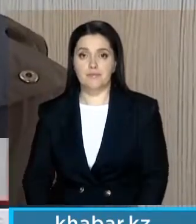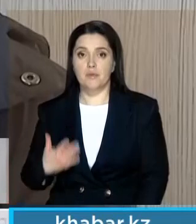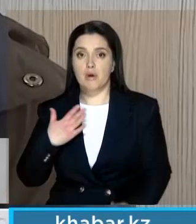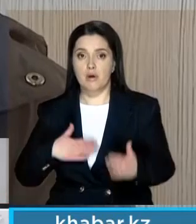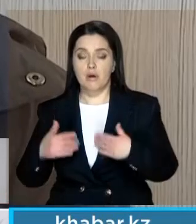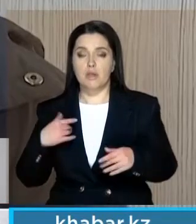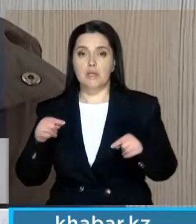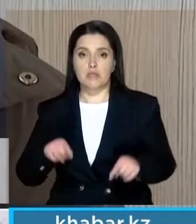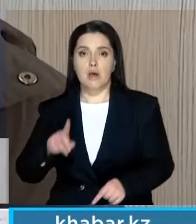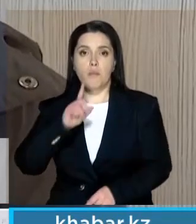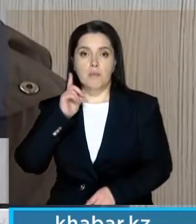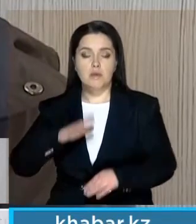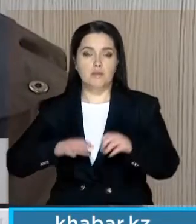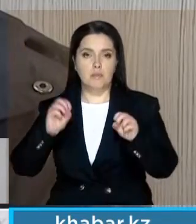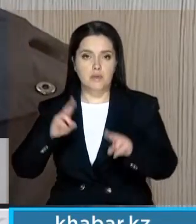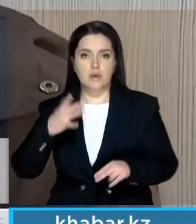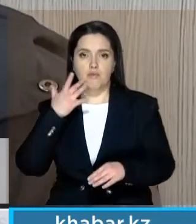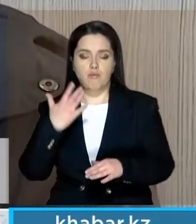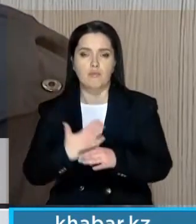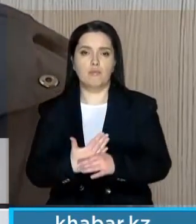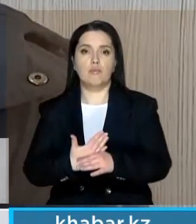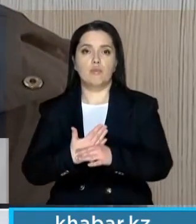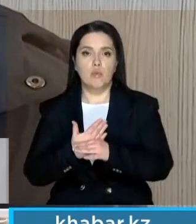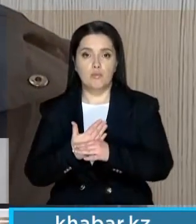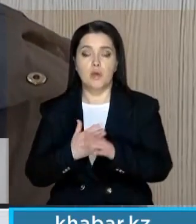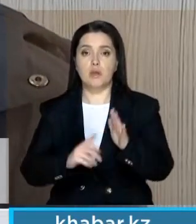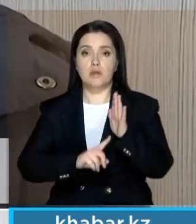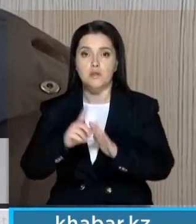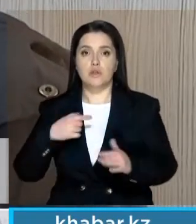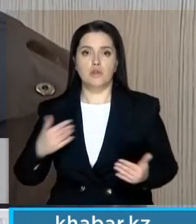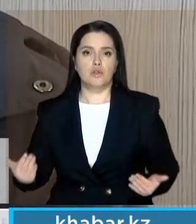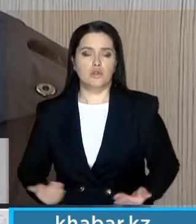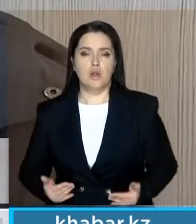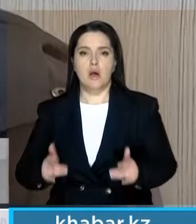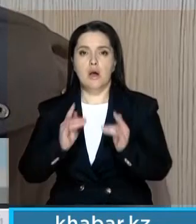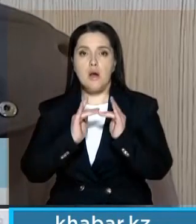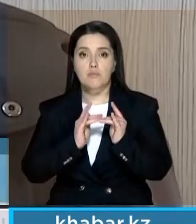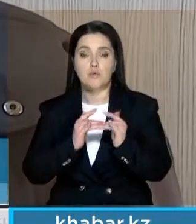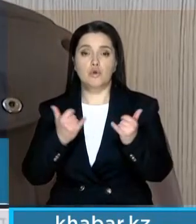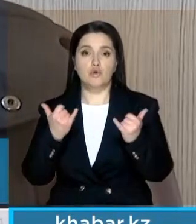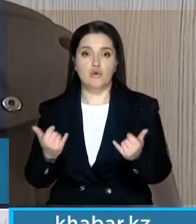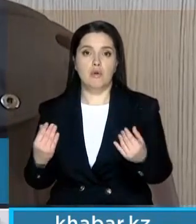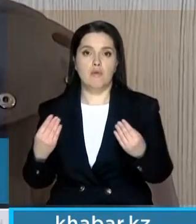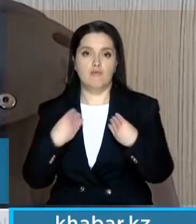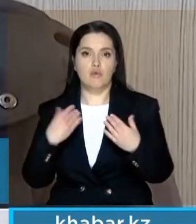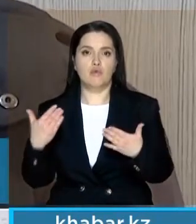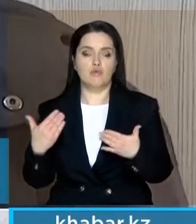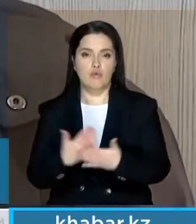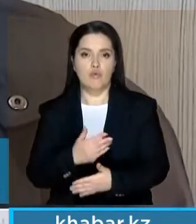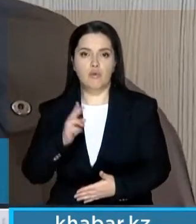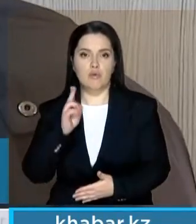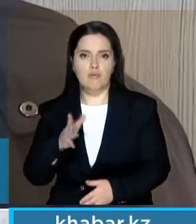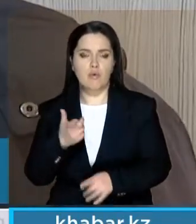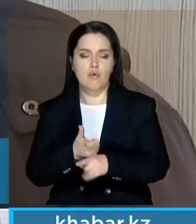Здесь молодым специалистам оказывают всестороннюю поддержку Сначала я жил в общежитии А сейчас вот выдали новое жильё дом